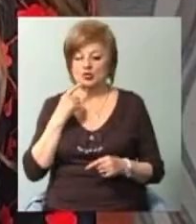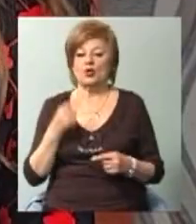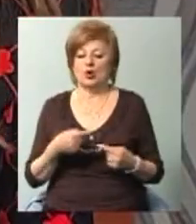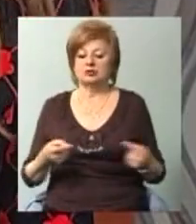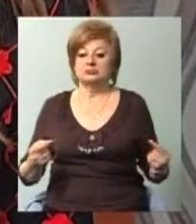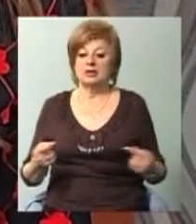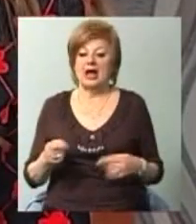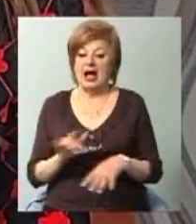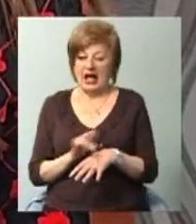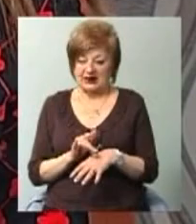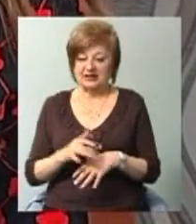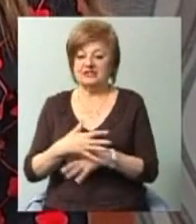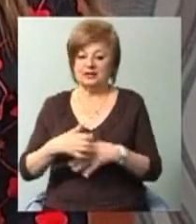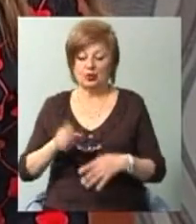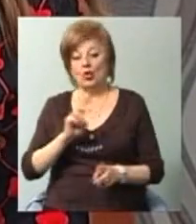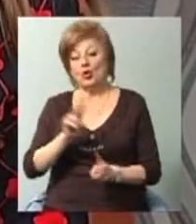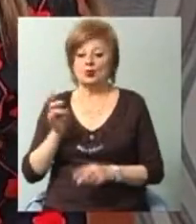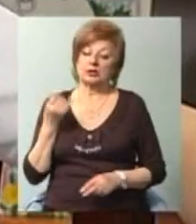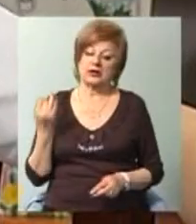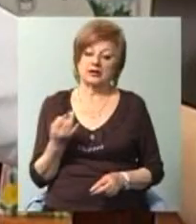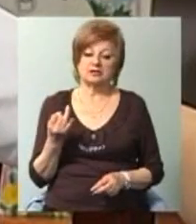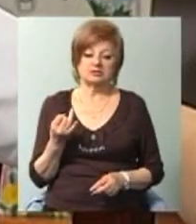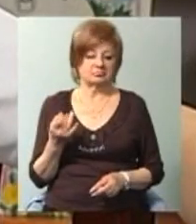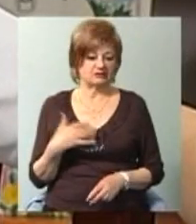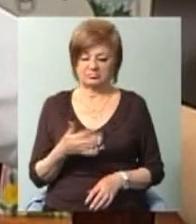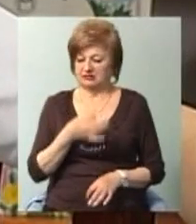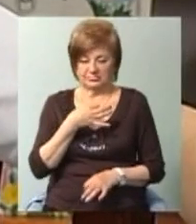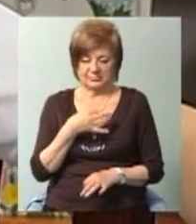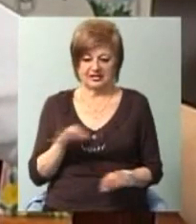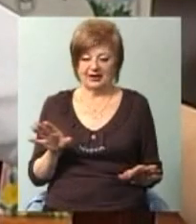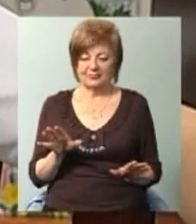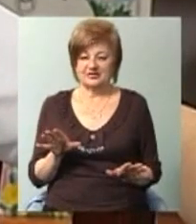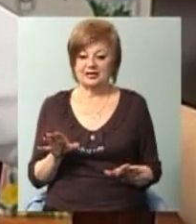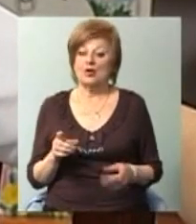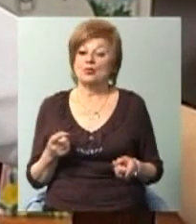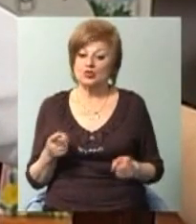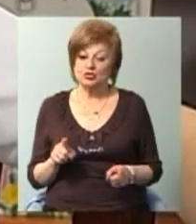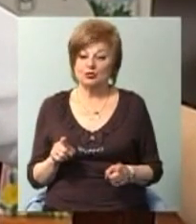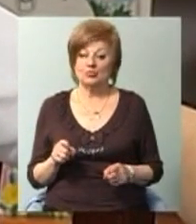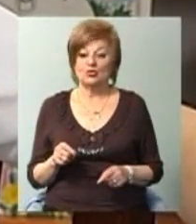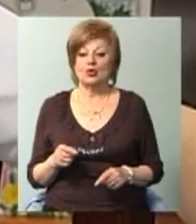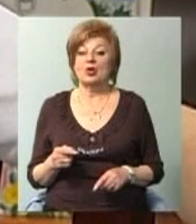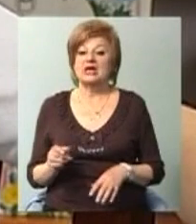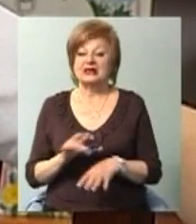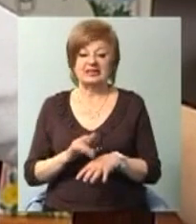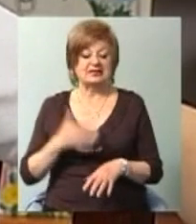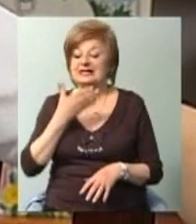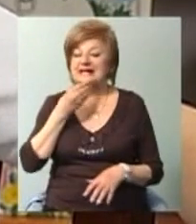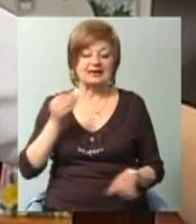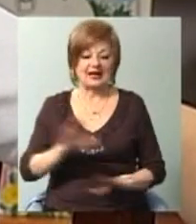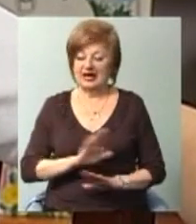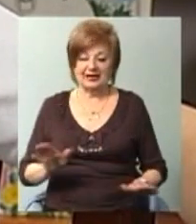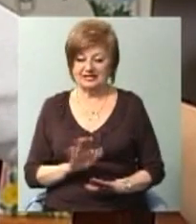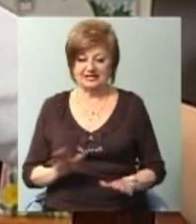ти гадаєш, лисі коти, вони комусь цікаві, якщо... Ні. Чому? Тому що вони